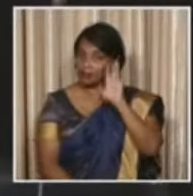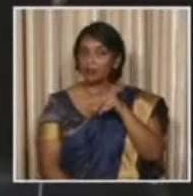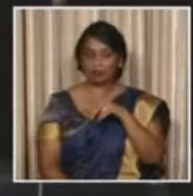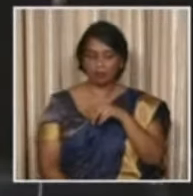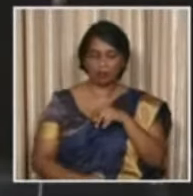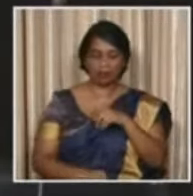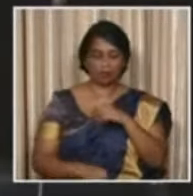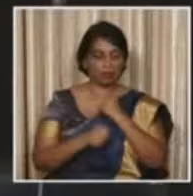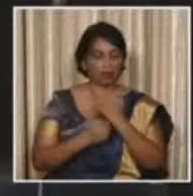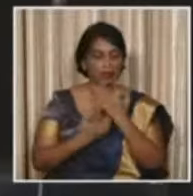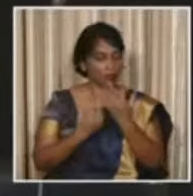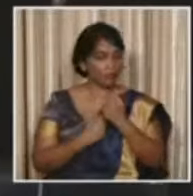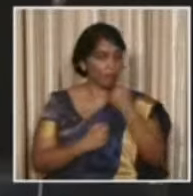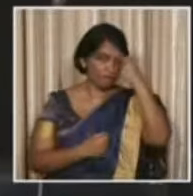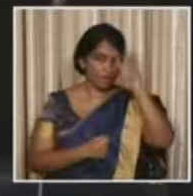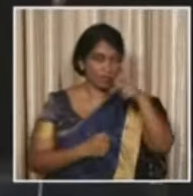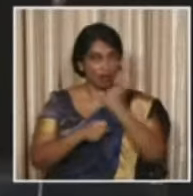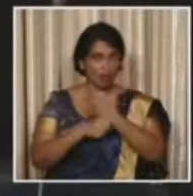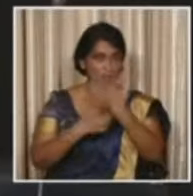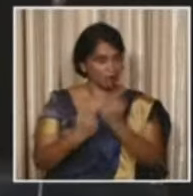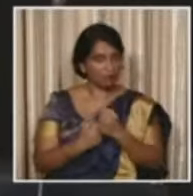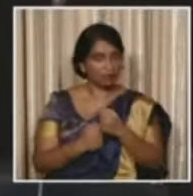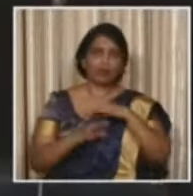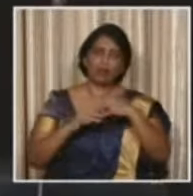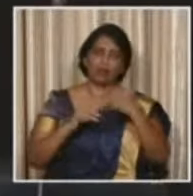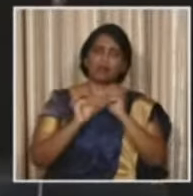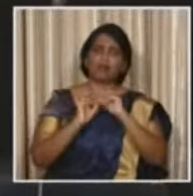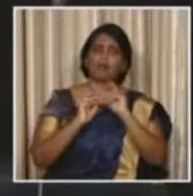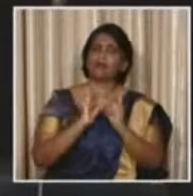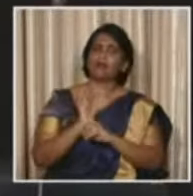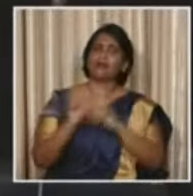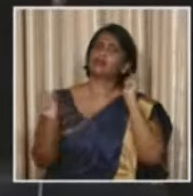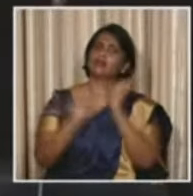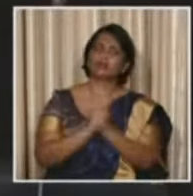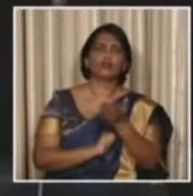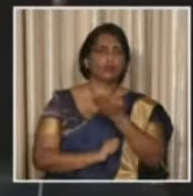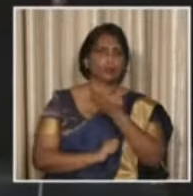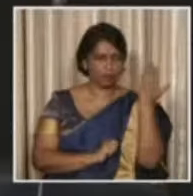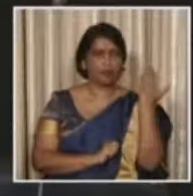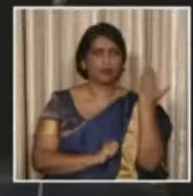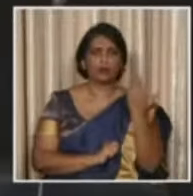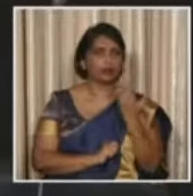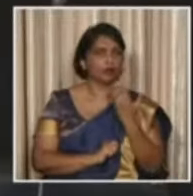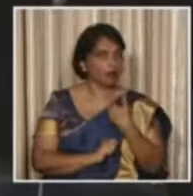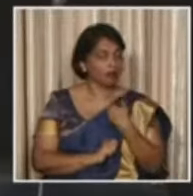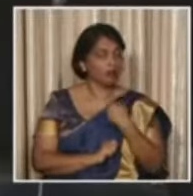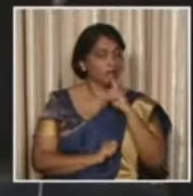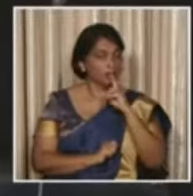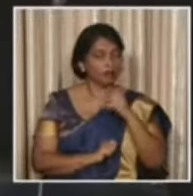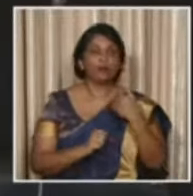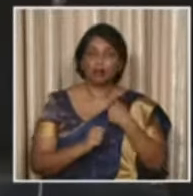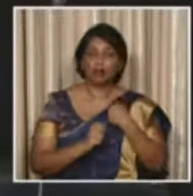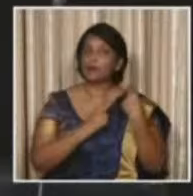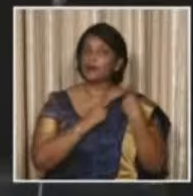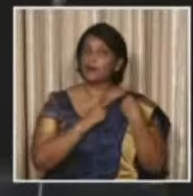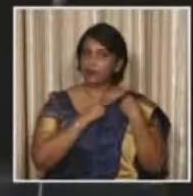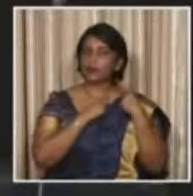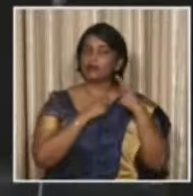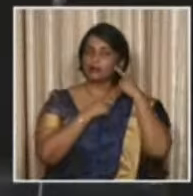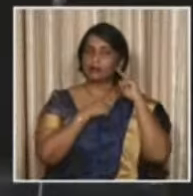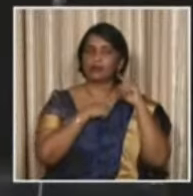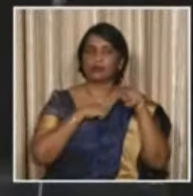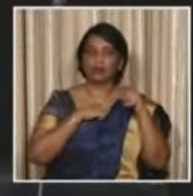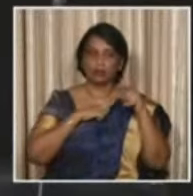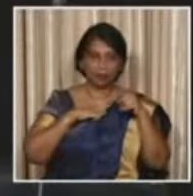ඔබතුමාලා ආණ්ඩුවක් ගන්නවා කියන එක මේ තියෙන ඕනෑම පනතක් ඔබතුමාලාට වෙනස් කිරීමේ හැකියාවක් තියෙනවා. අපි කරන්නේ අපේ වගකීම ඉටු කරන එක